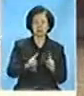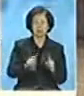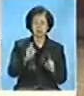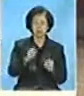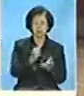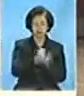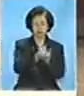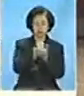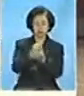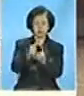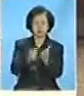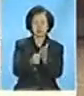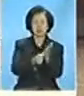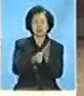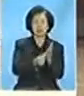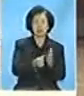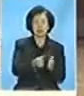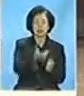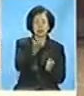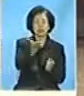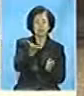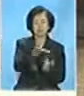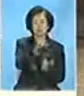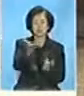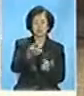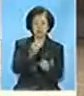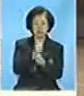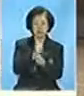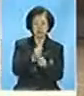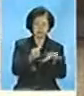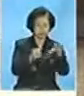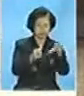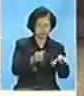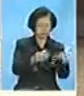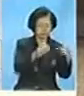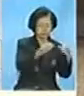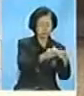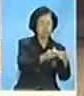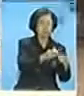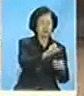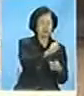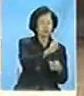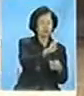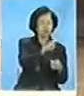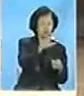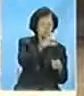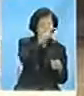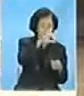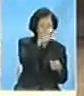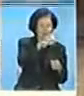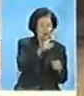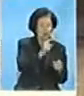กันแก้ปัญหาและท่านก็กำลังทำกันอยู่อีกฝั่งหนึ่งคือสมาชิกวุฒิสภาที่มาจากการสรรหา